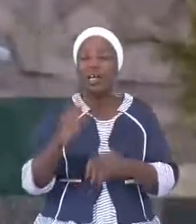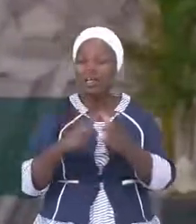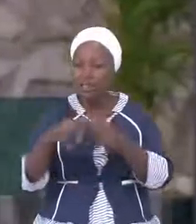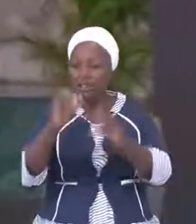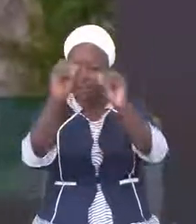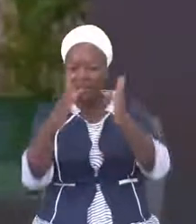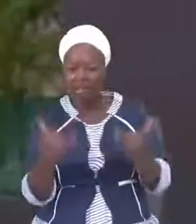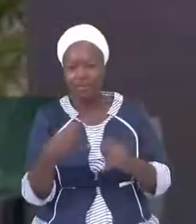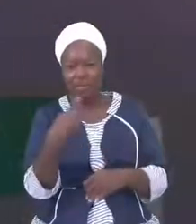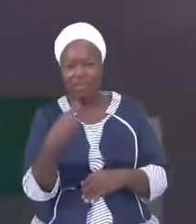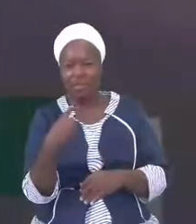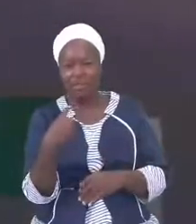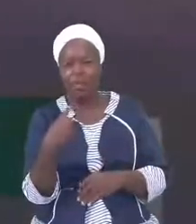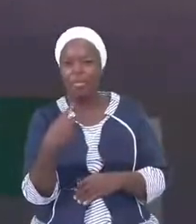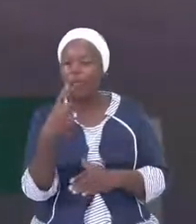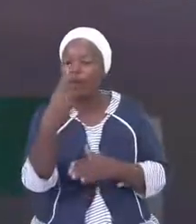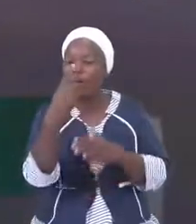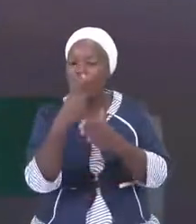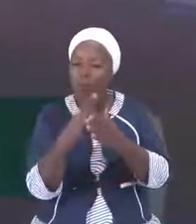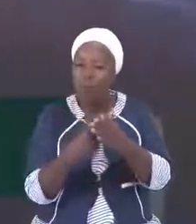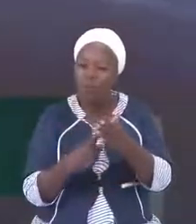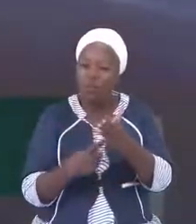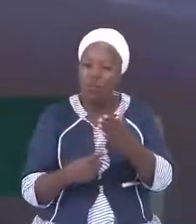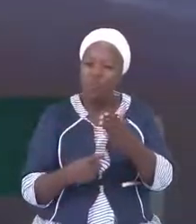demander. Et le maître a dit,